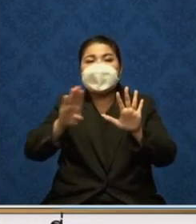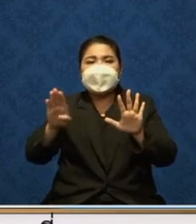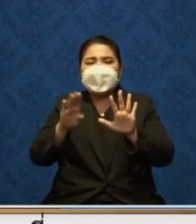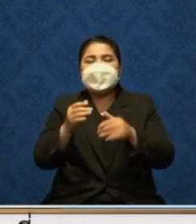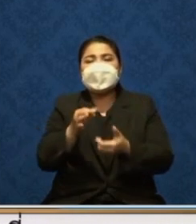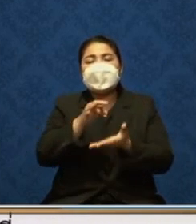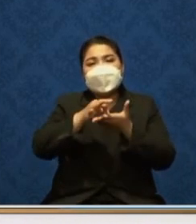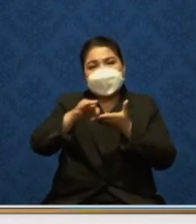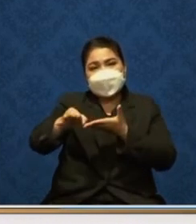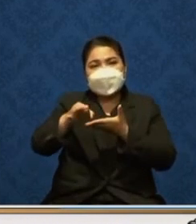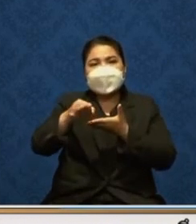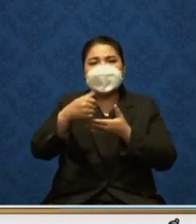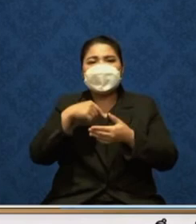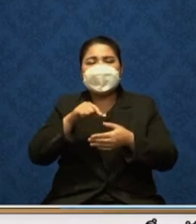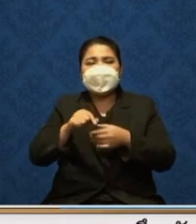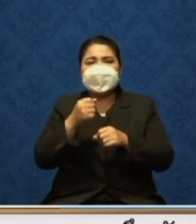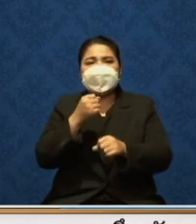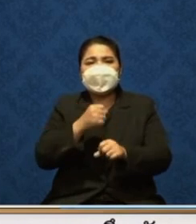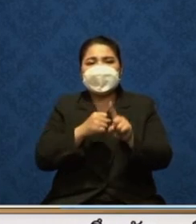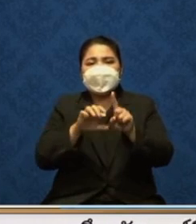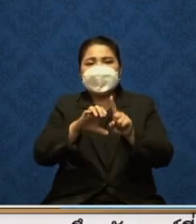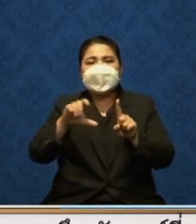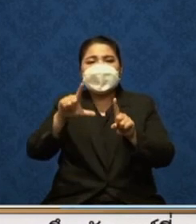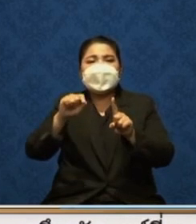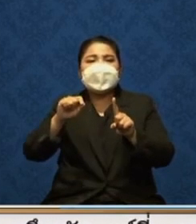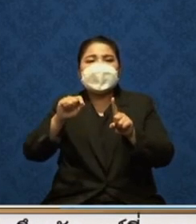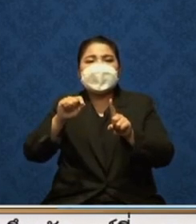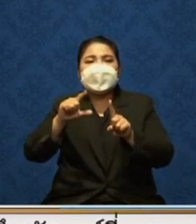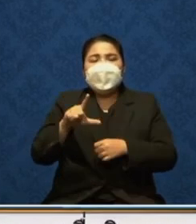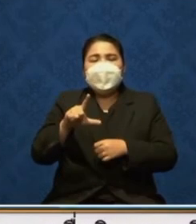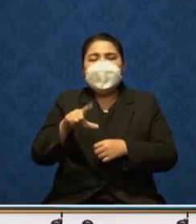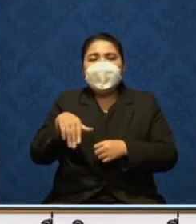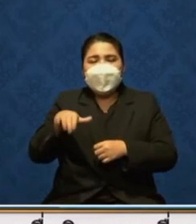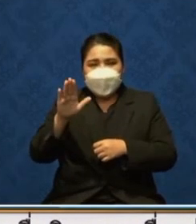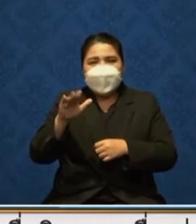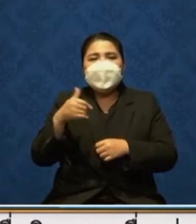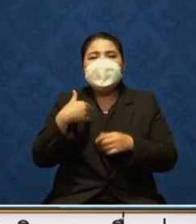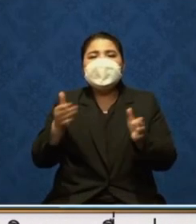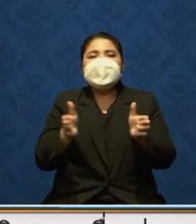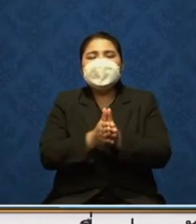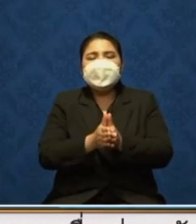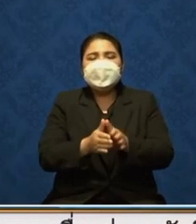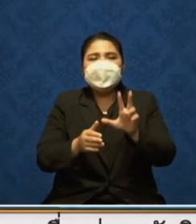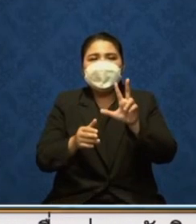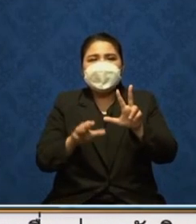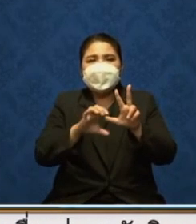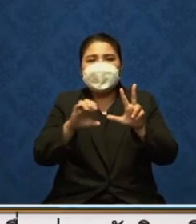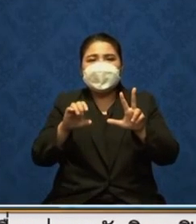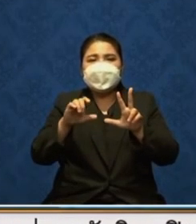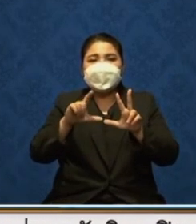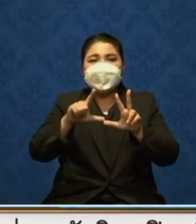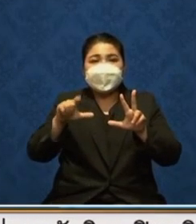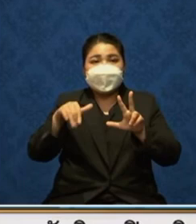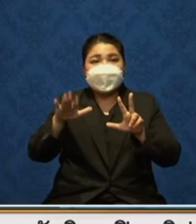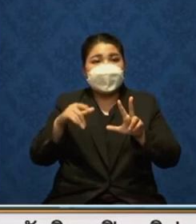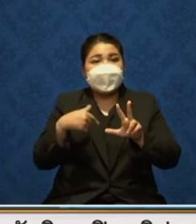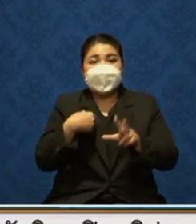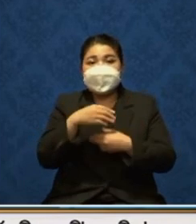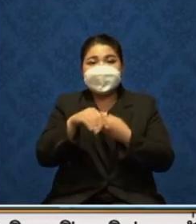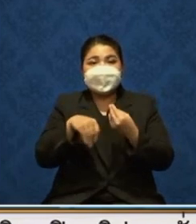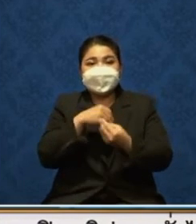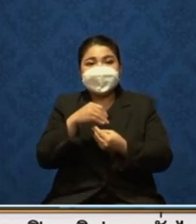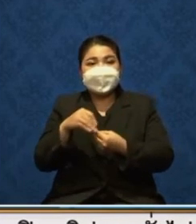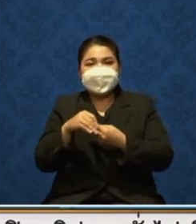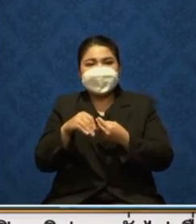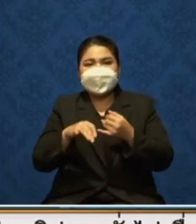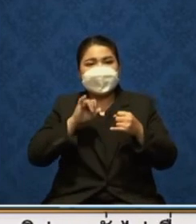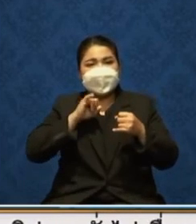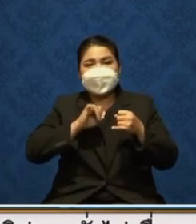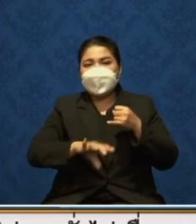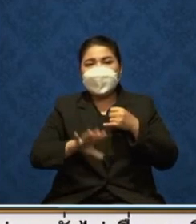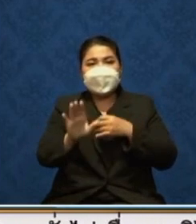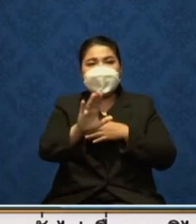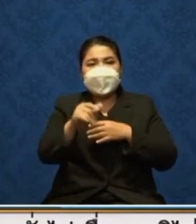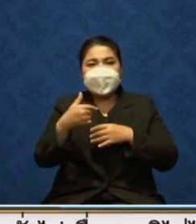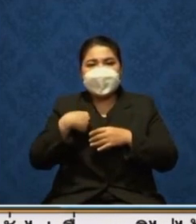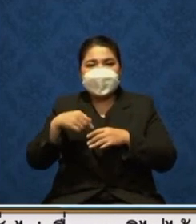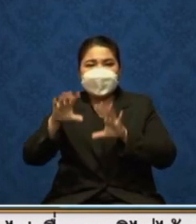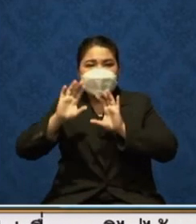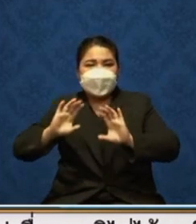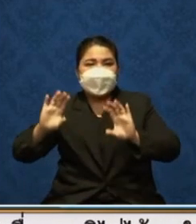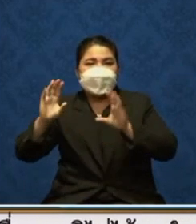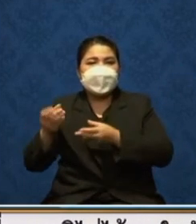บ